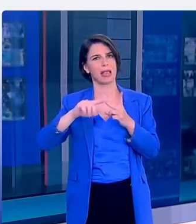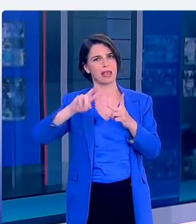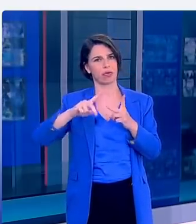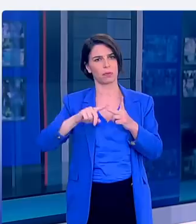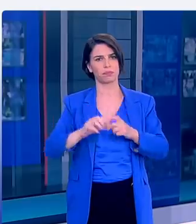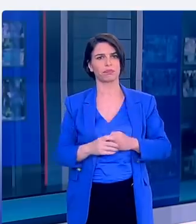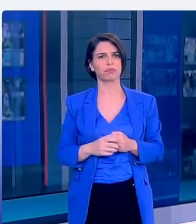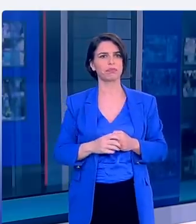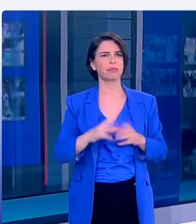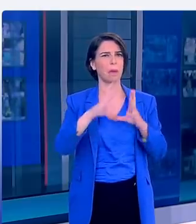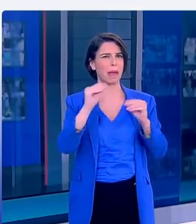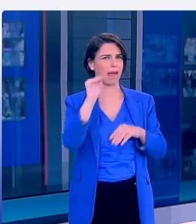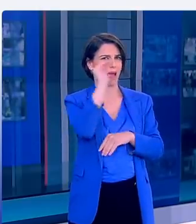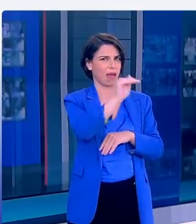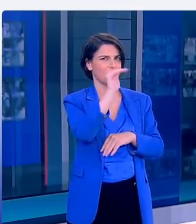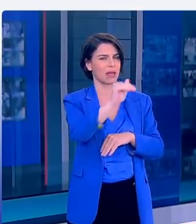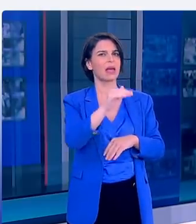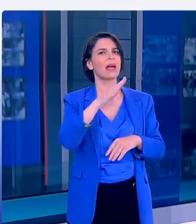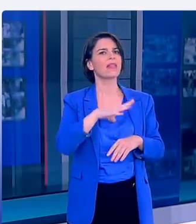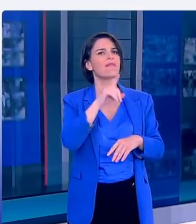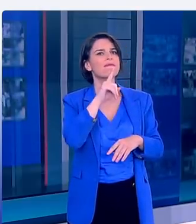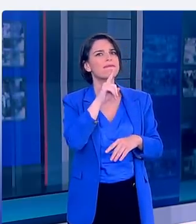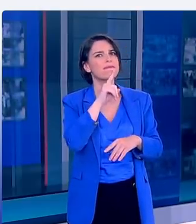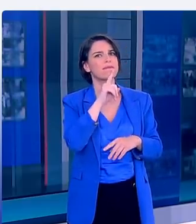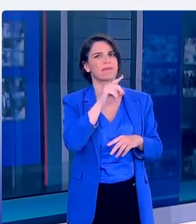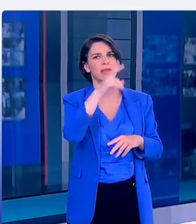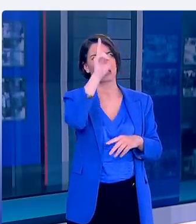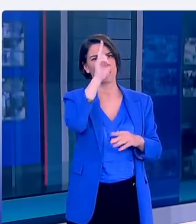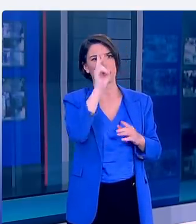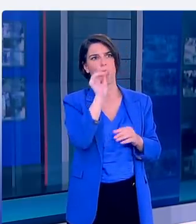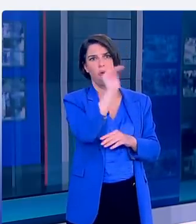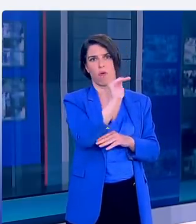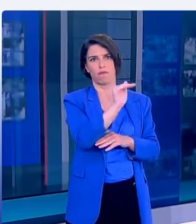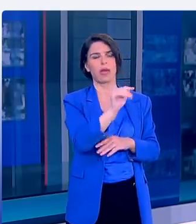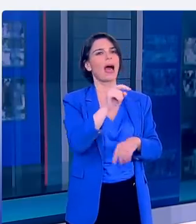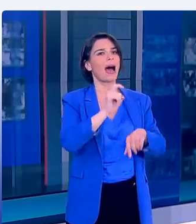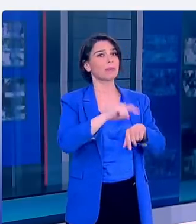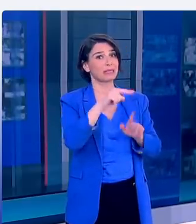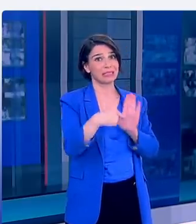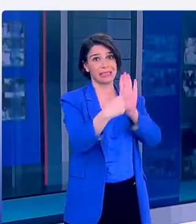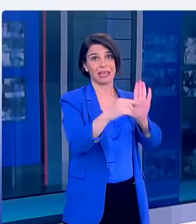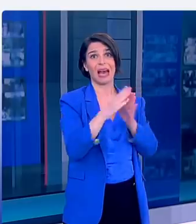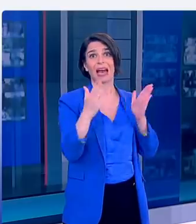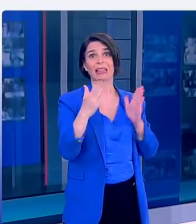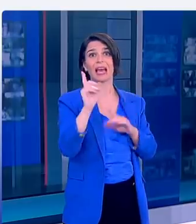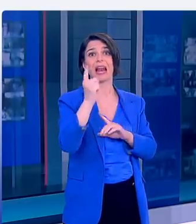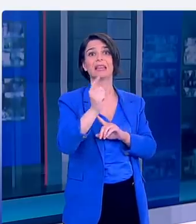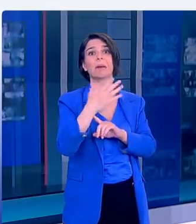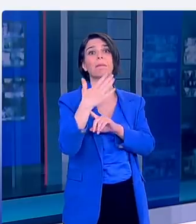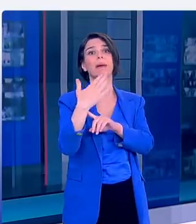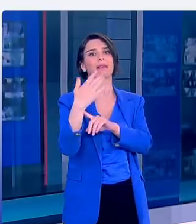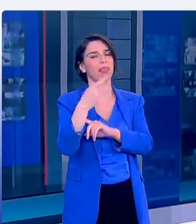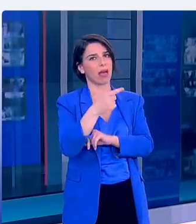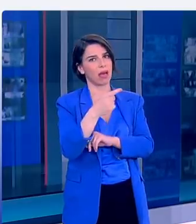θα επιμείνω λίγο στη συνάντησή σας με τον κύριο Σόλτς. Την ώρα που εσείς του δείχνατε το χάρτη της γαλάζιας πατρίδας, ο κύριος